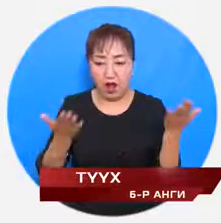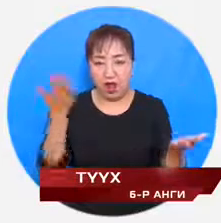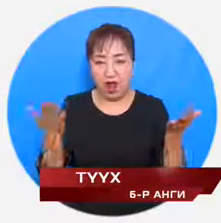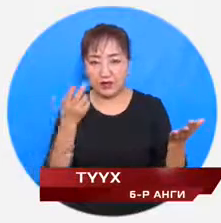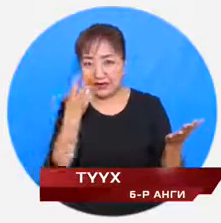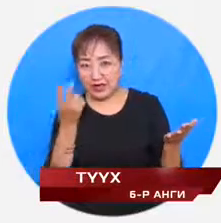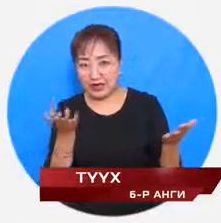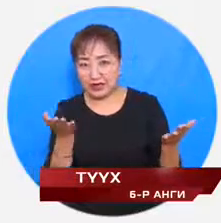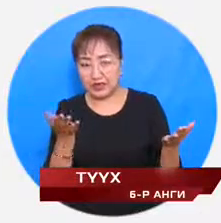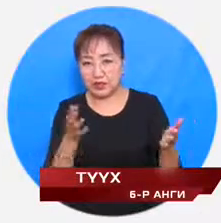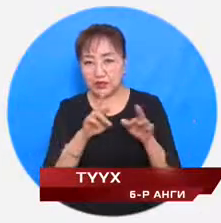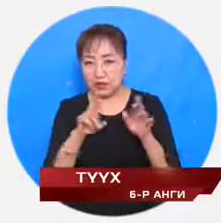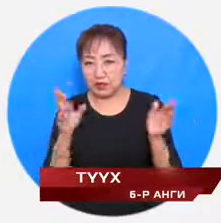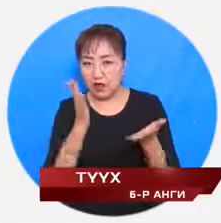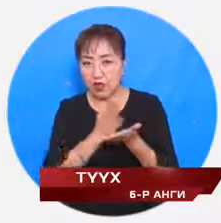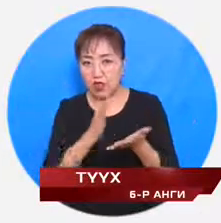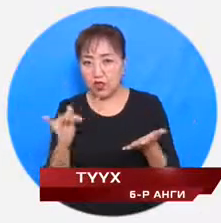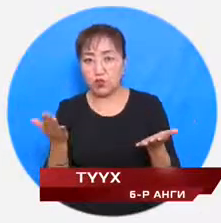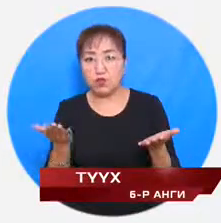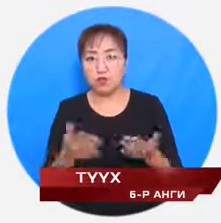ялгаа байна вэ?